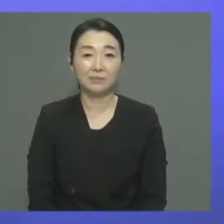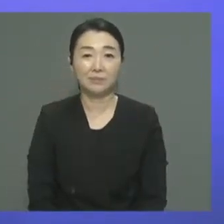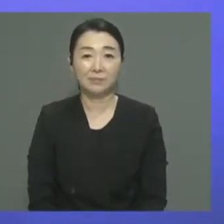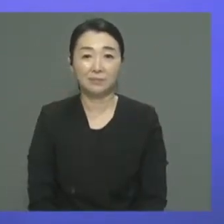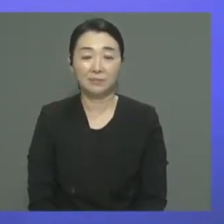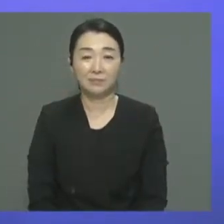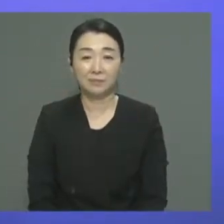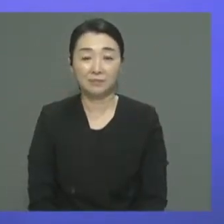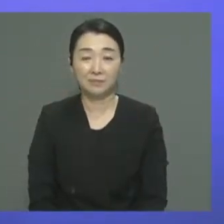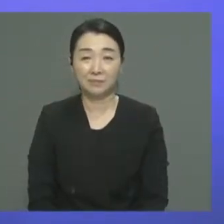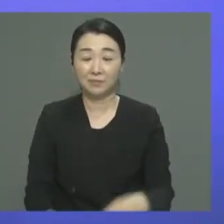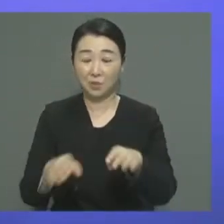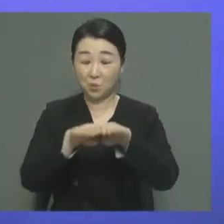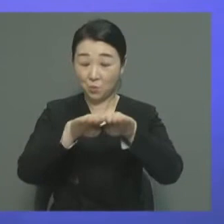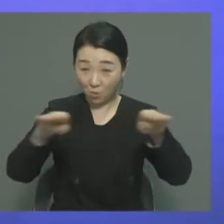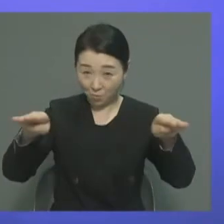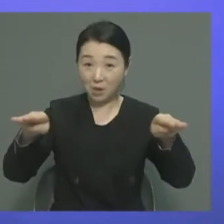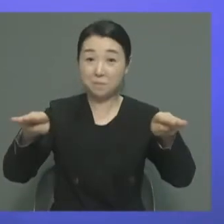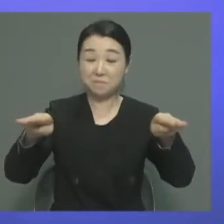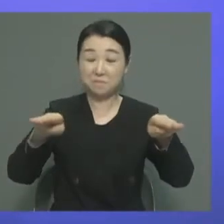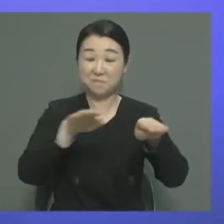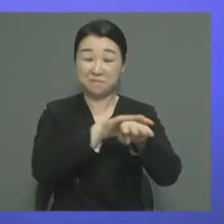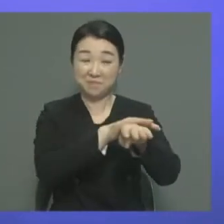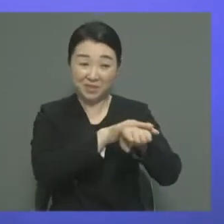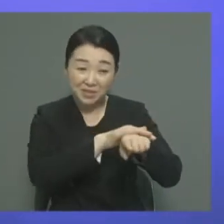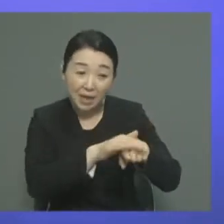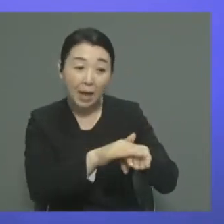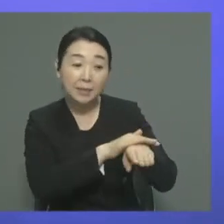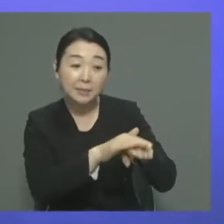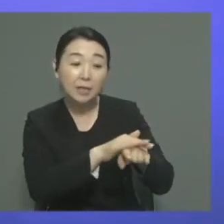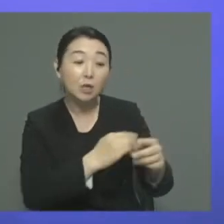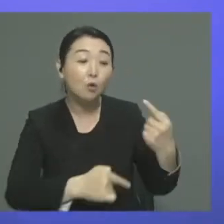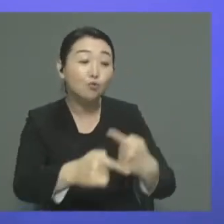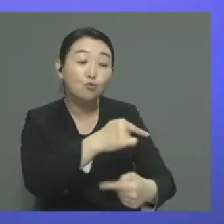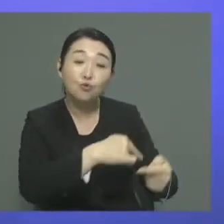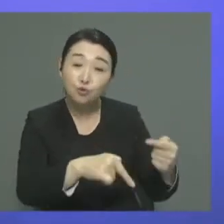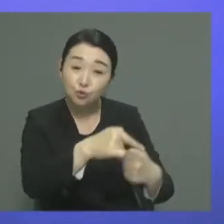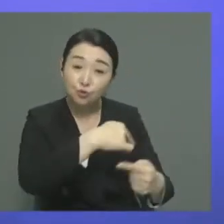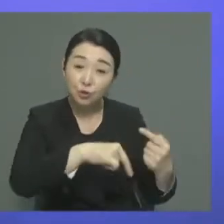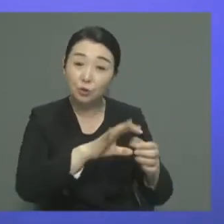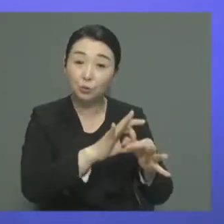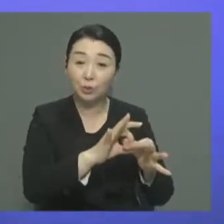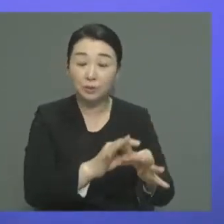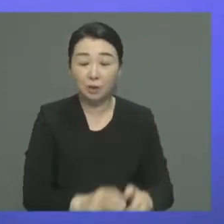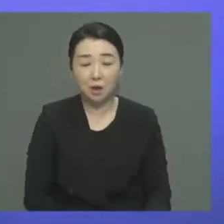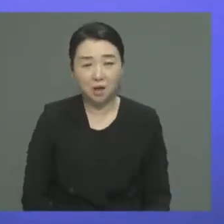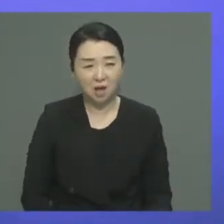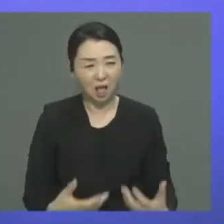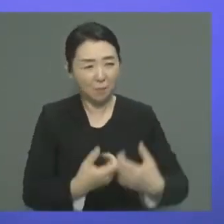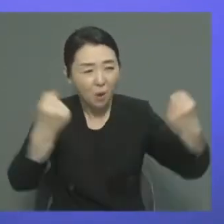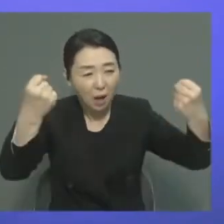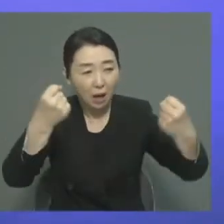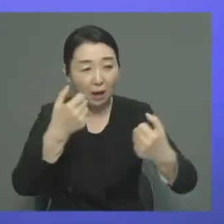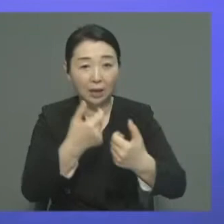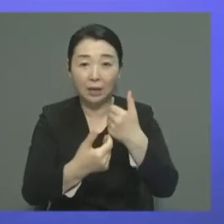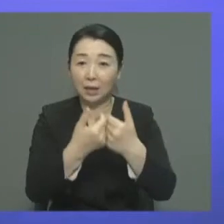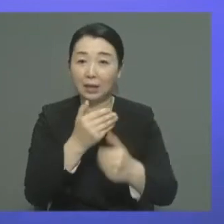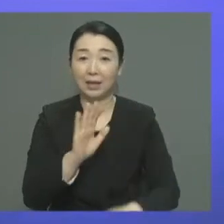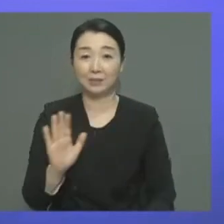공정하고 합리적인 다음 운영을 통해서 균열과 갈등이 아니라